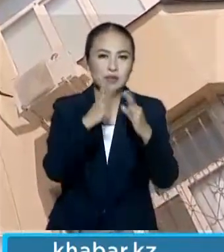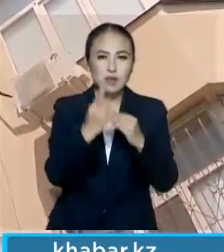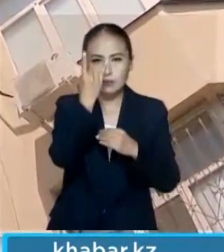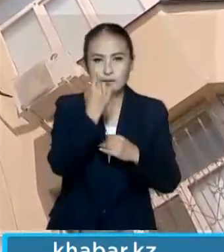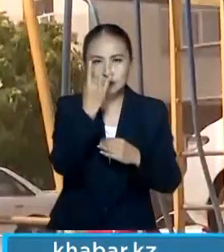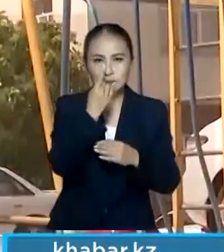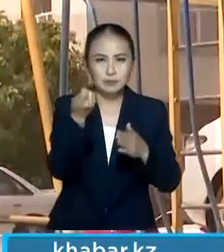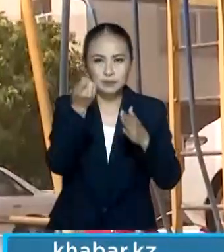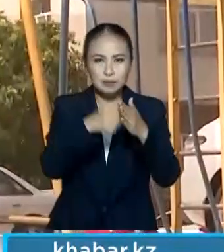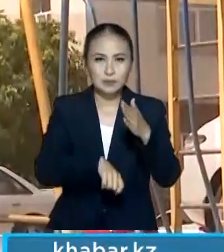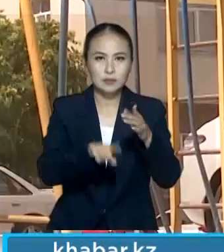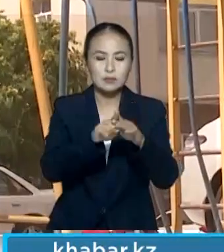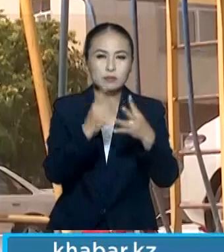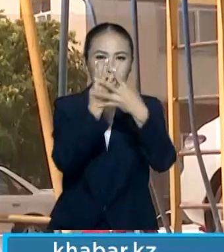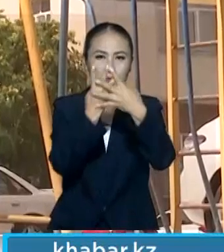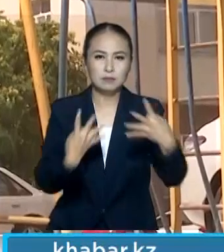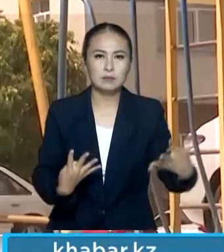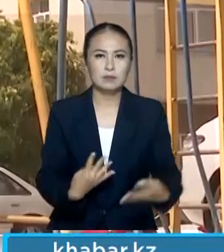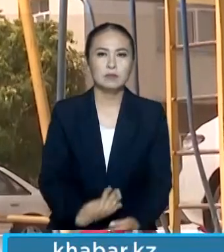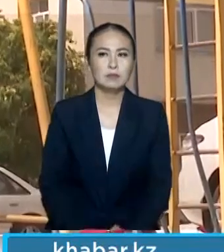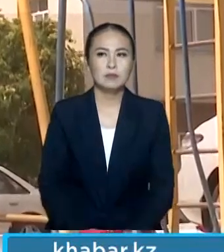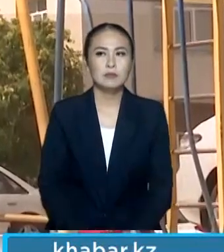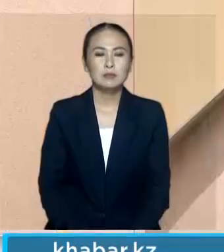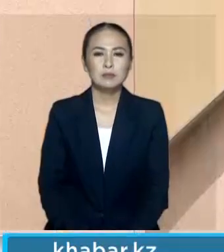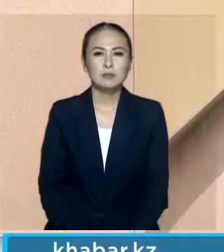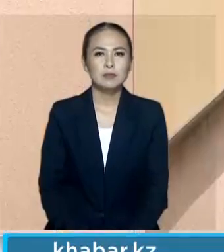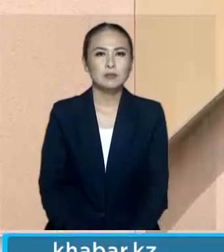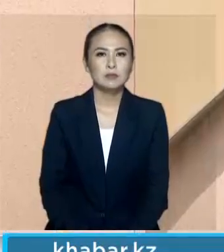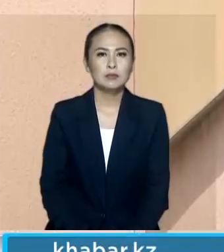терезелеріне бұғаттаушы темір орнатпақшы.